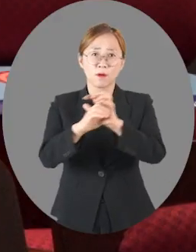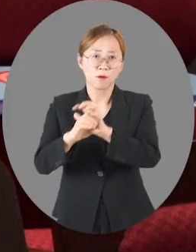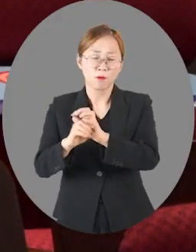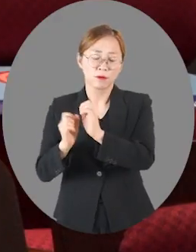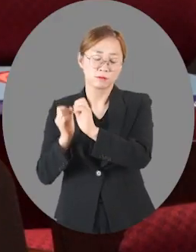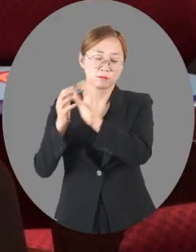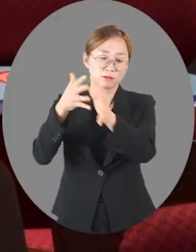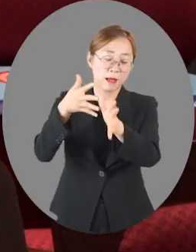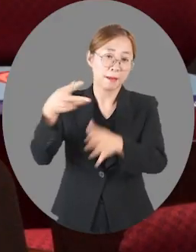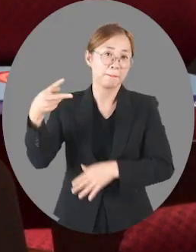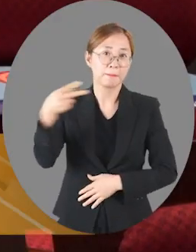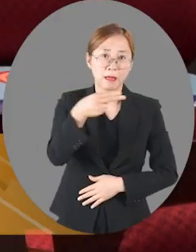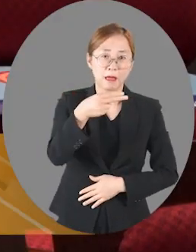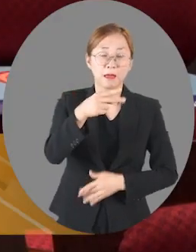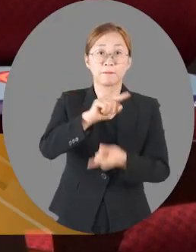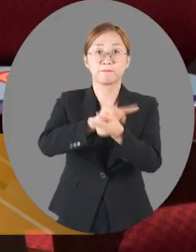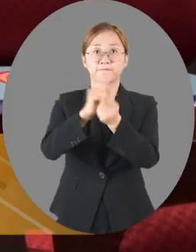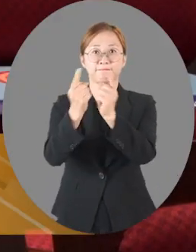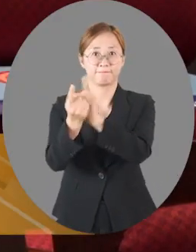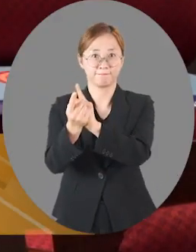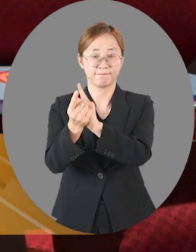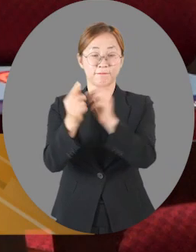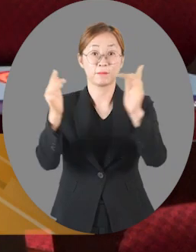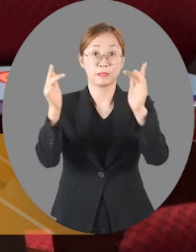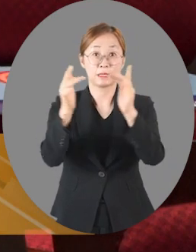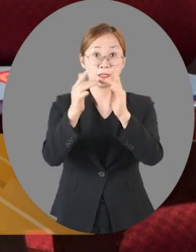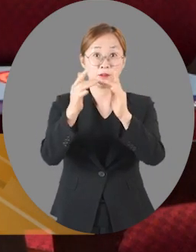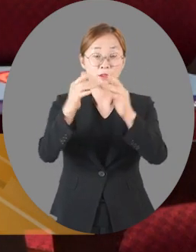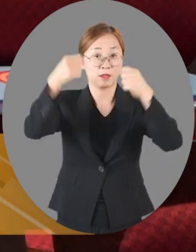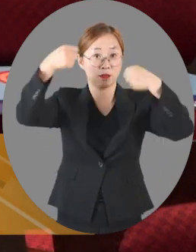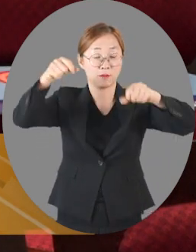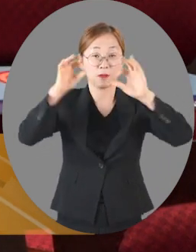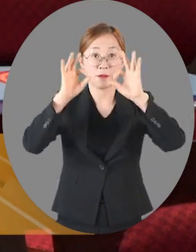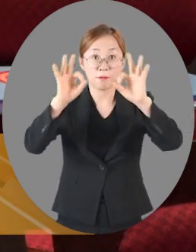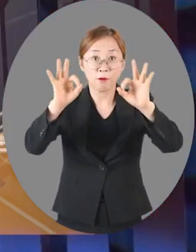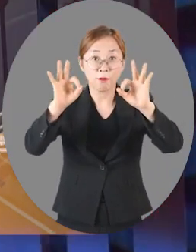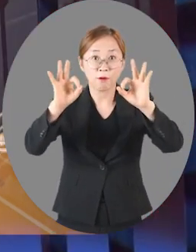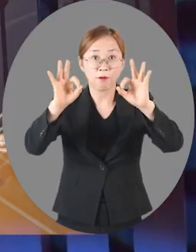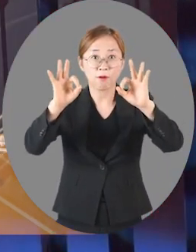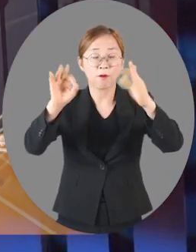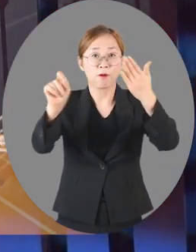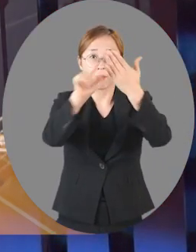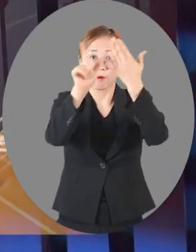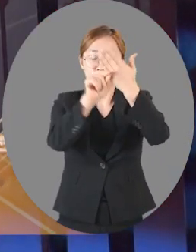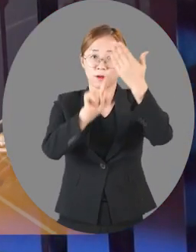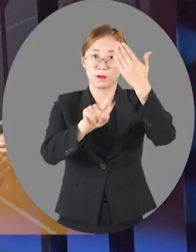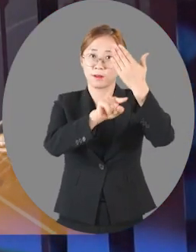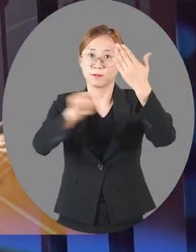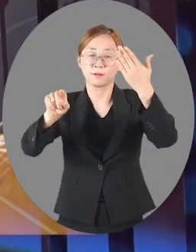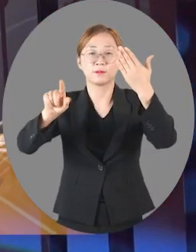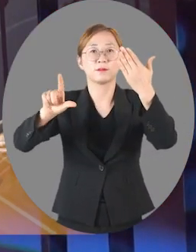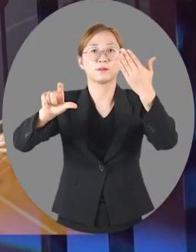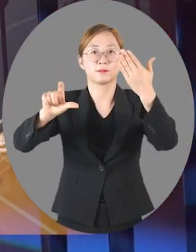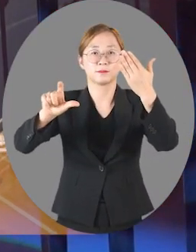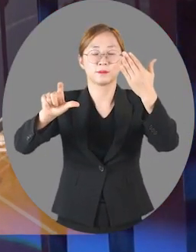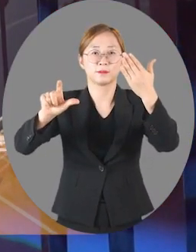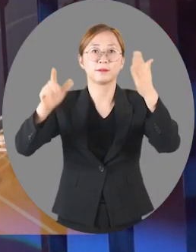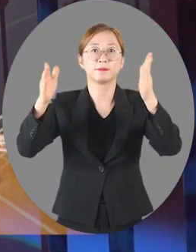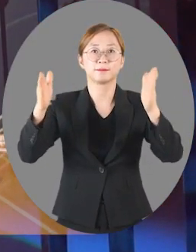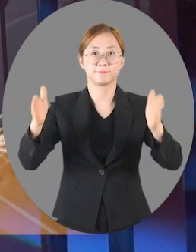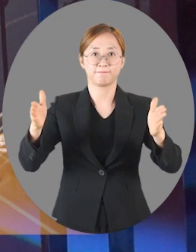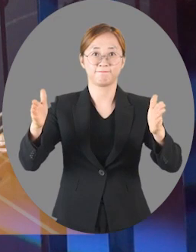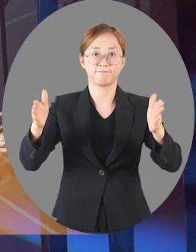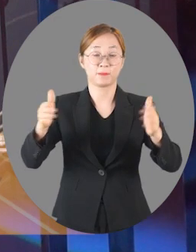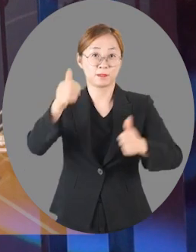한편 코로나19로 관객을 제한하는 이번 연극제를 보강하기 위해 온라인 고만나루 연극제를 열어 오는